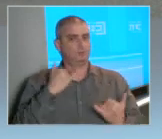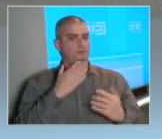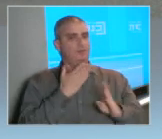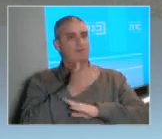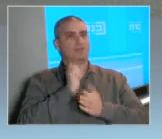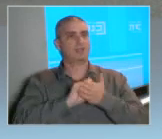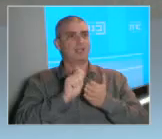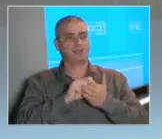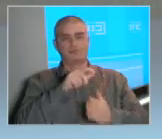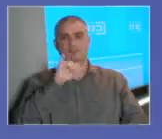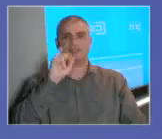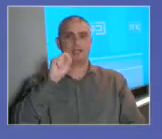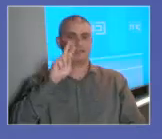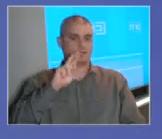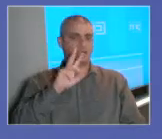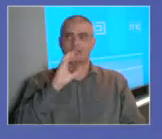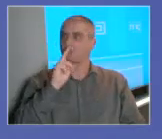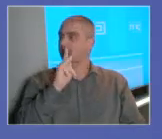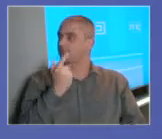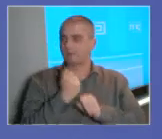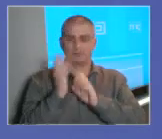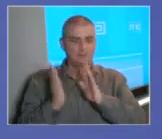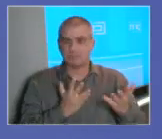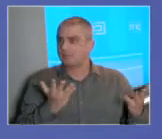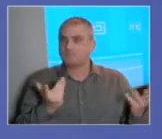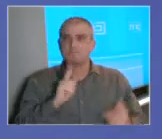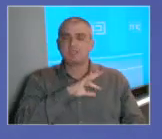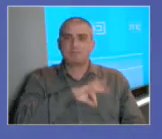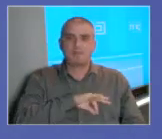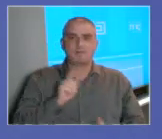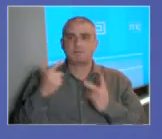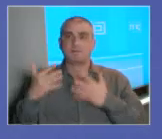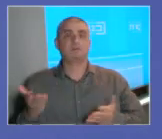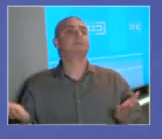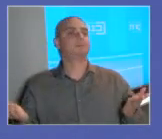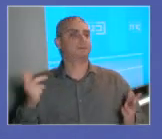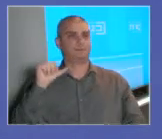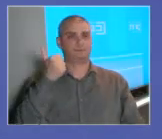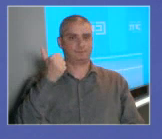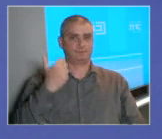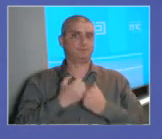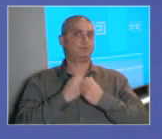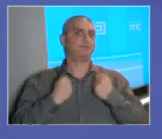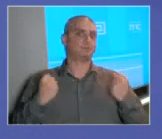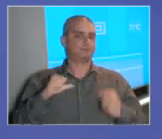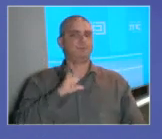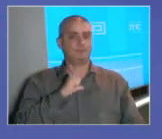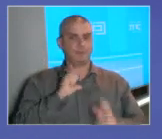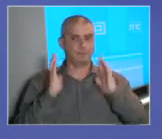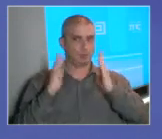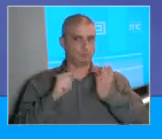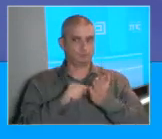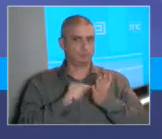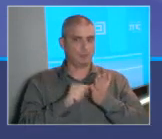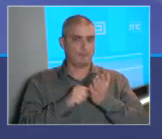לפנות לכתבנו יניר קוזין. שלום, מזל. עשה סדר, ומי מרוויח, מי מפסיד. טוב, אנחנו נמצאים בדרמה מעניינת מאוד,